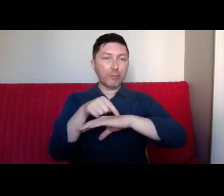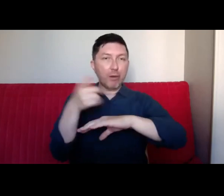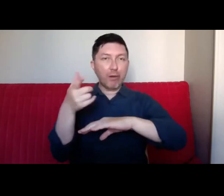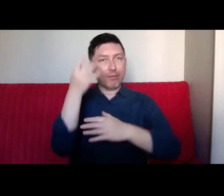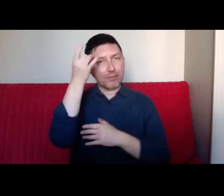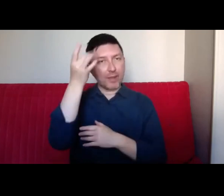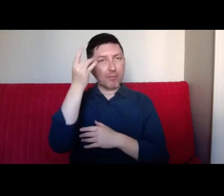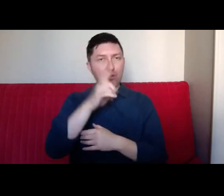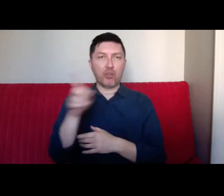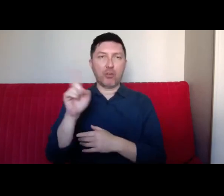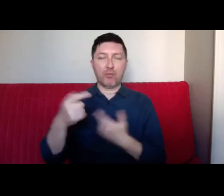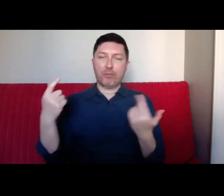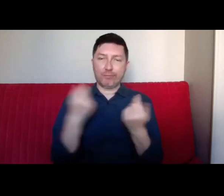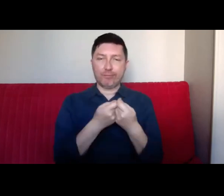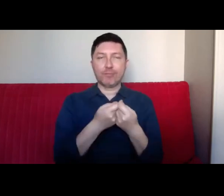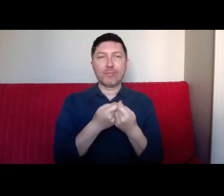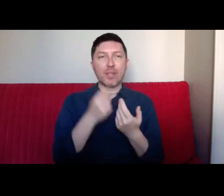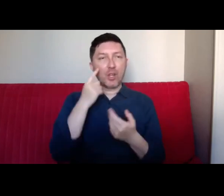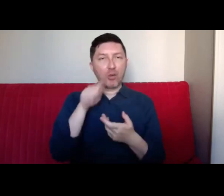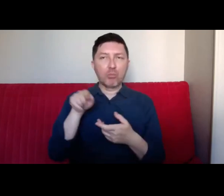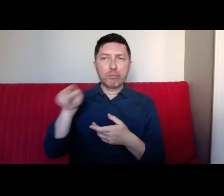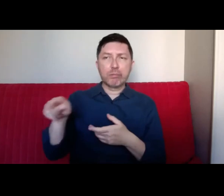poids mental et administratif.